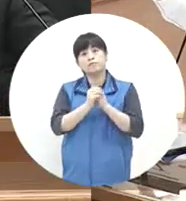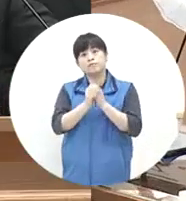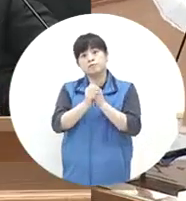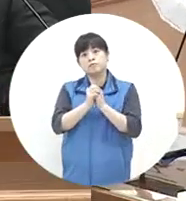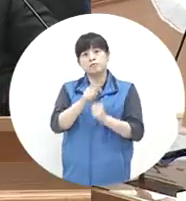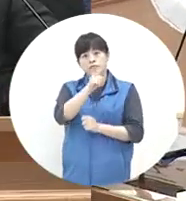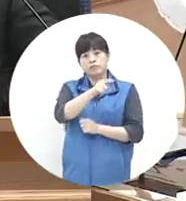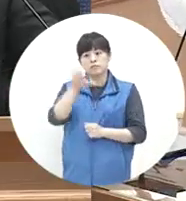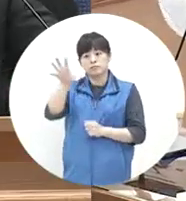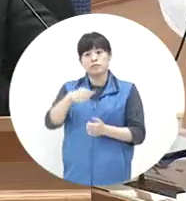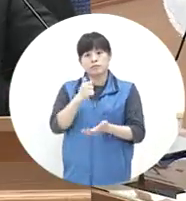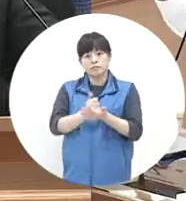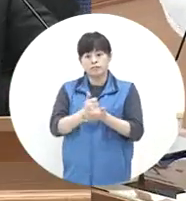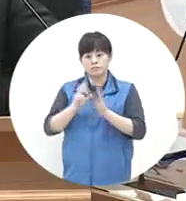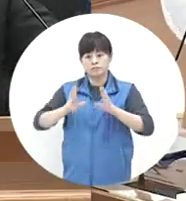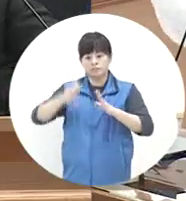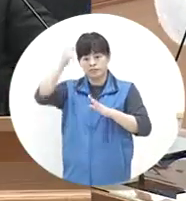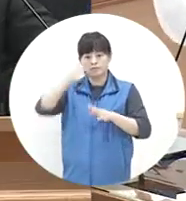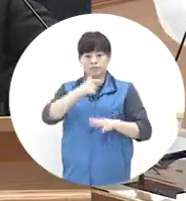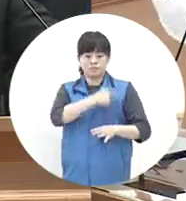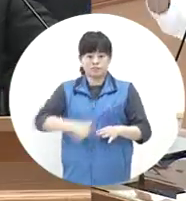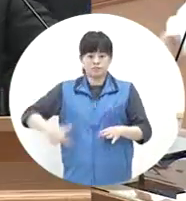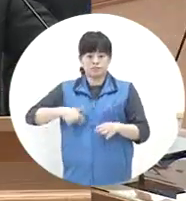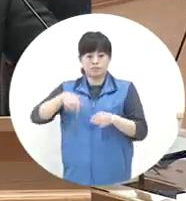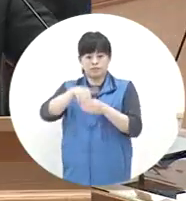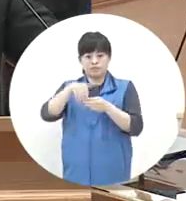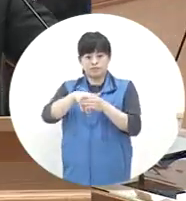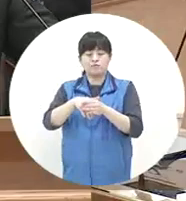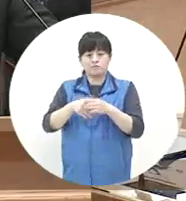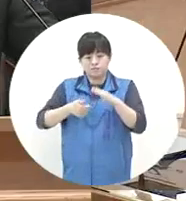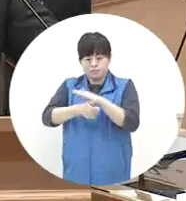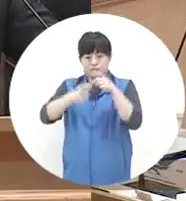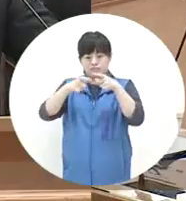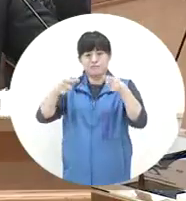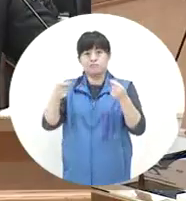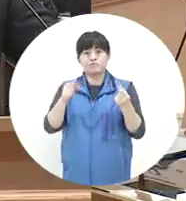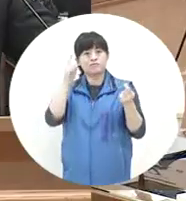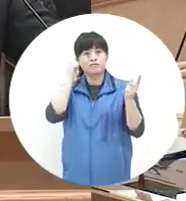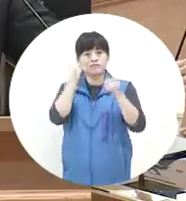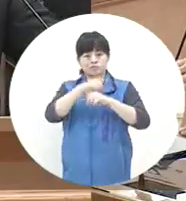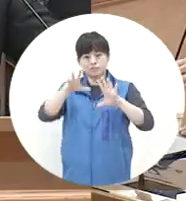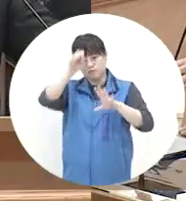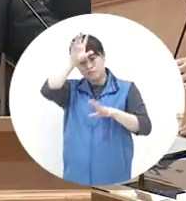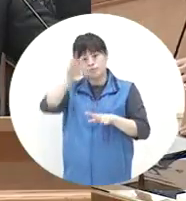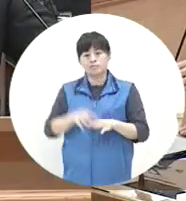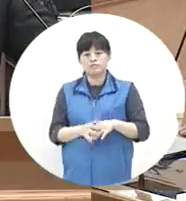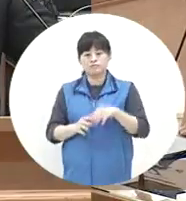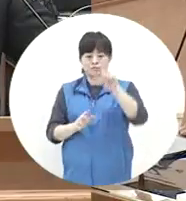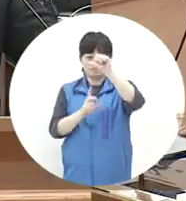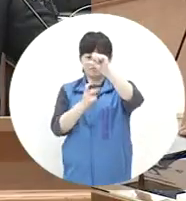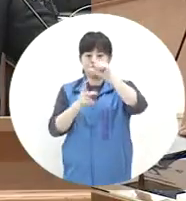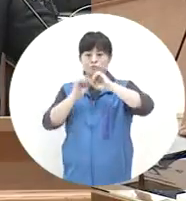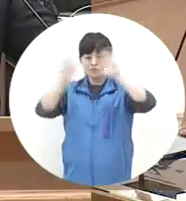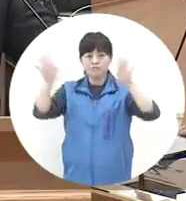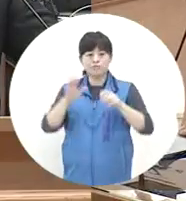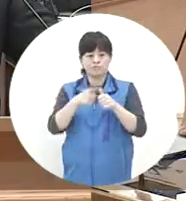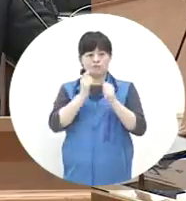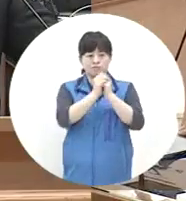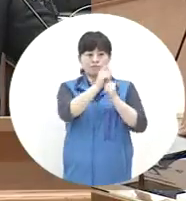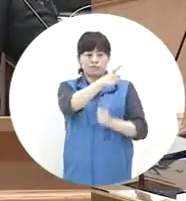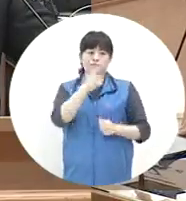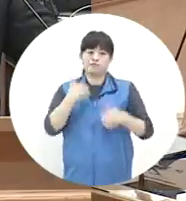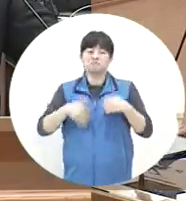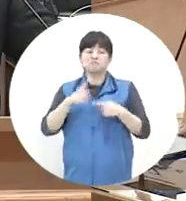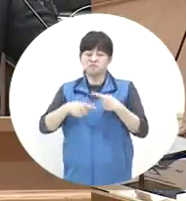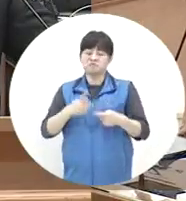拿到我们的总统大选的入场券。哎，好像说国民党说17号要征召你，先恭喜你啦，很开心啊，应该是